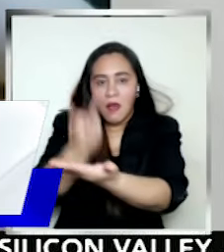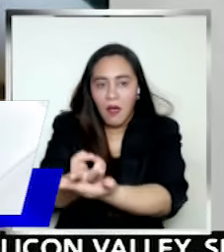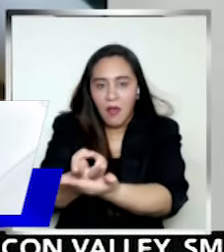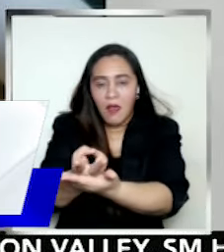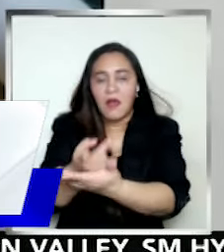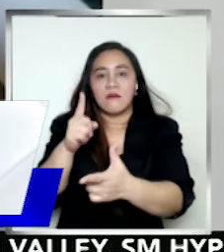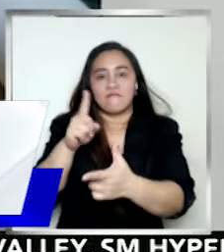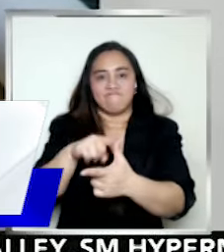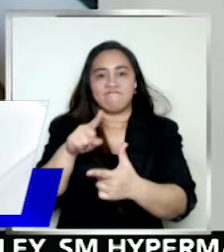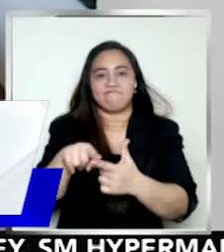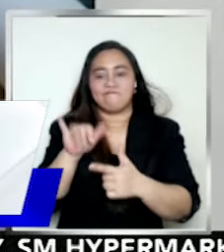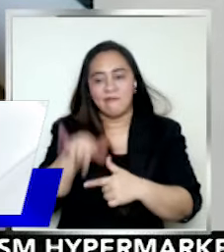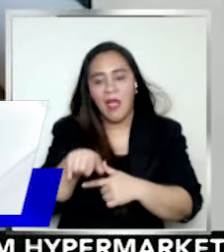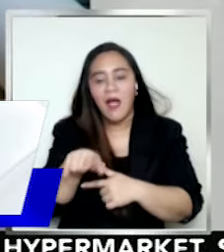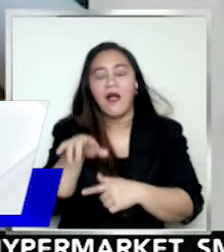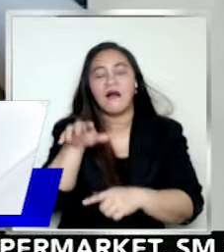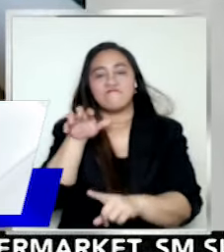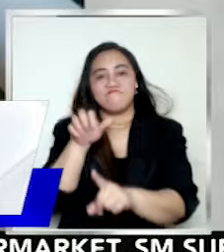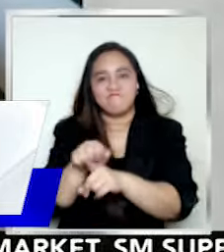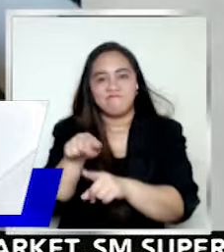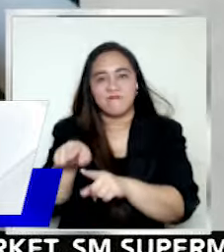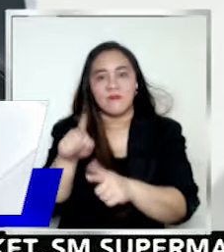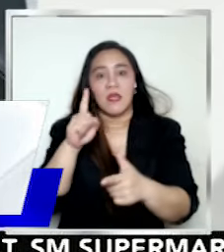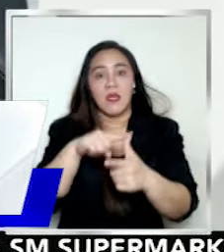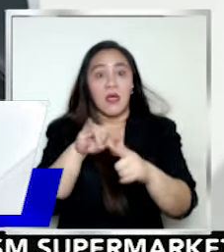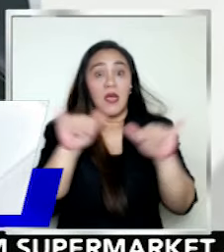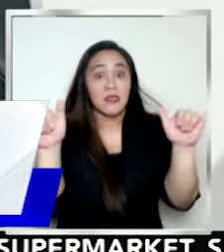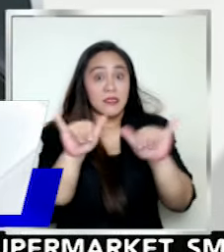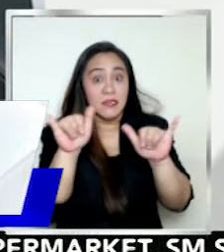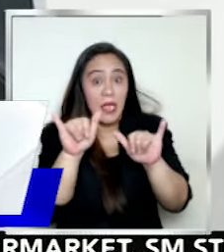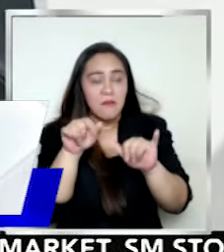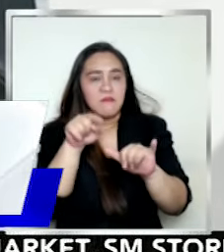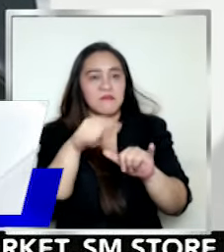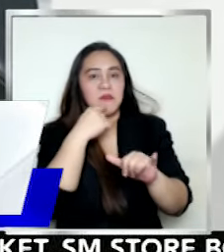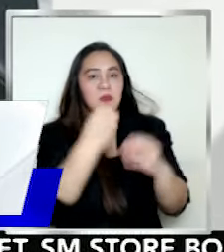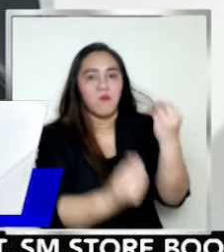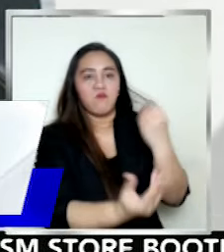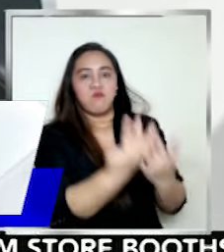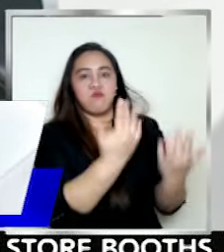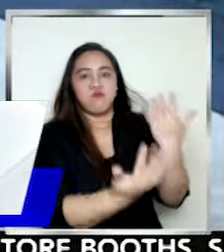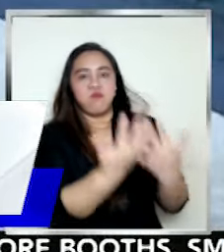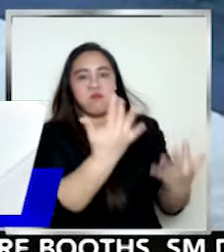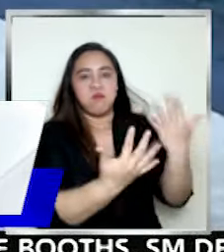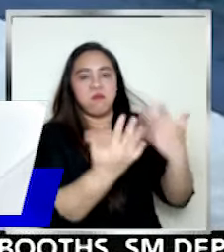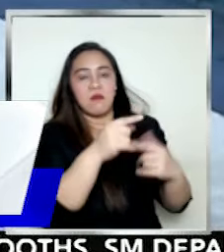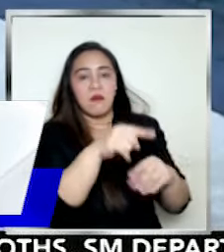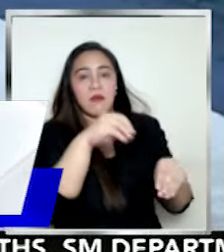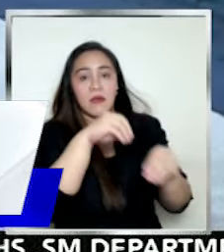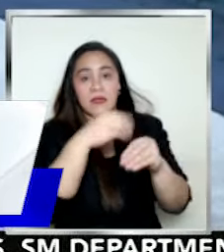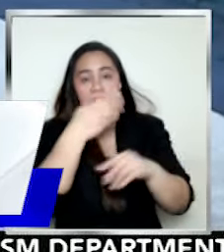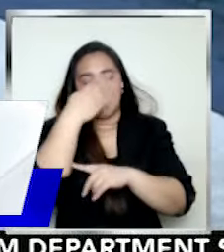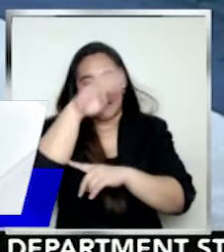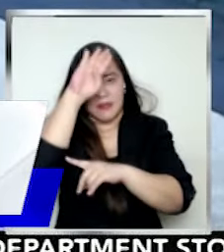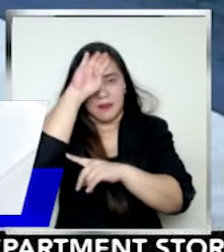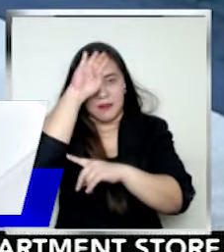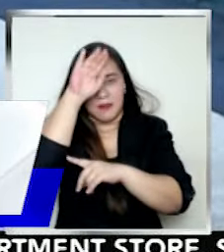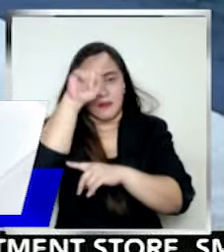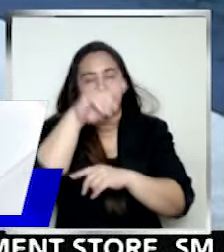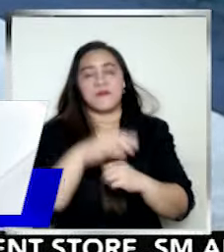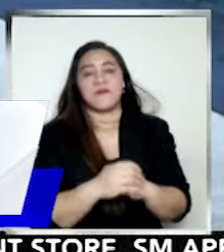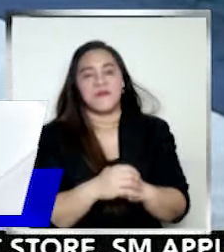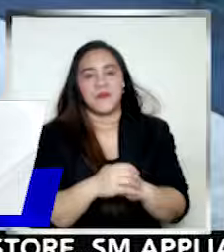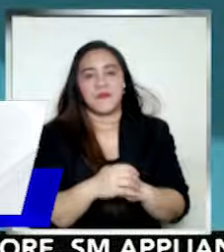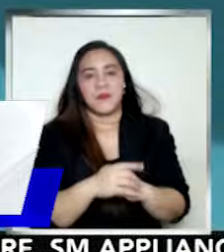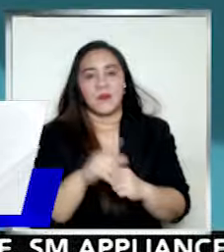Sa parehong araw, krinimate din ang bangkay ni Sebastian sa Panteon de Dasmariñas sa Cavite. Ayon sa Bureau of Corrections